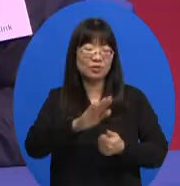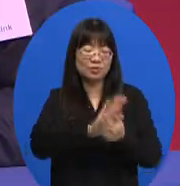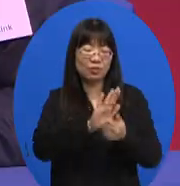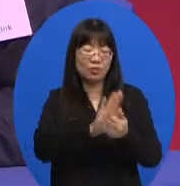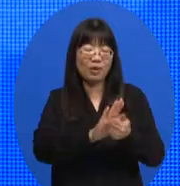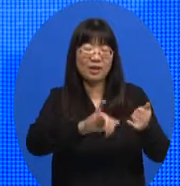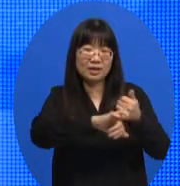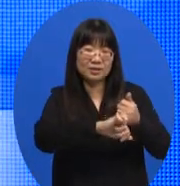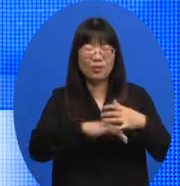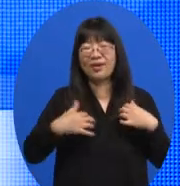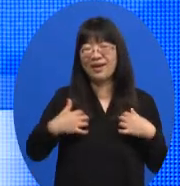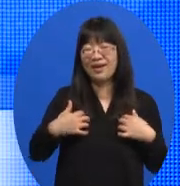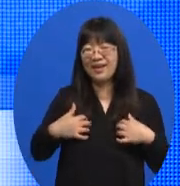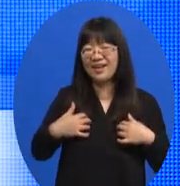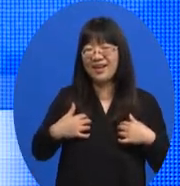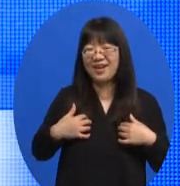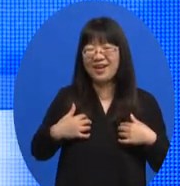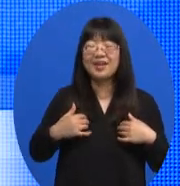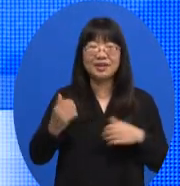밝혔습니다. 저희 경기도는